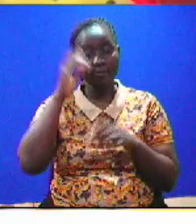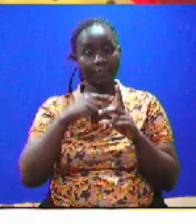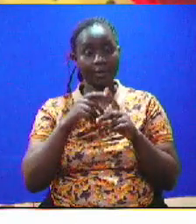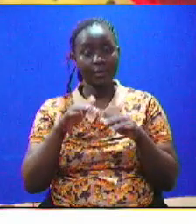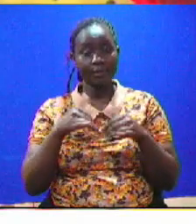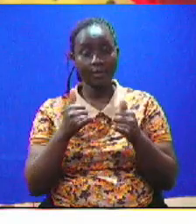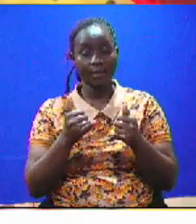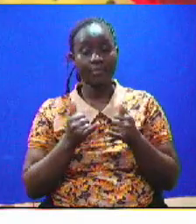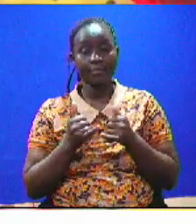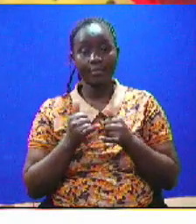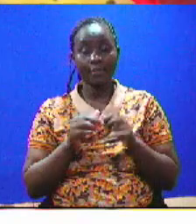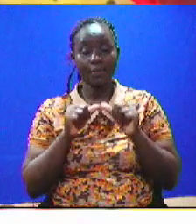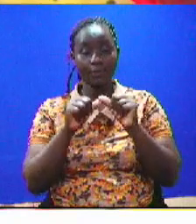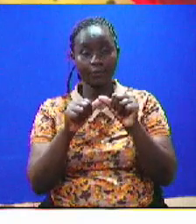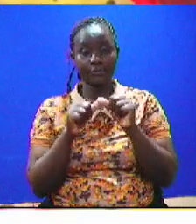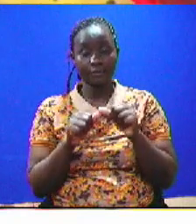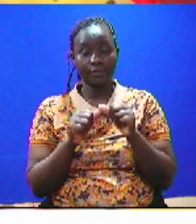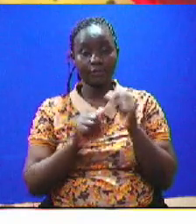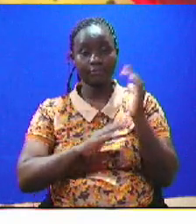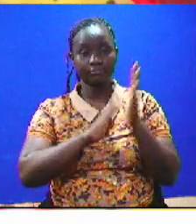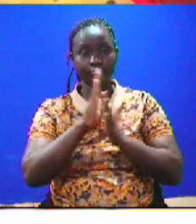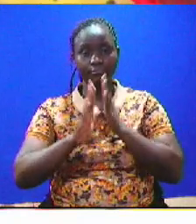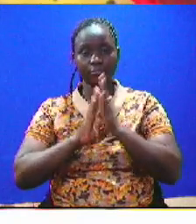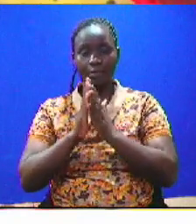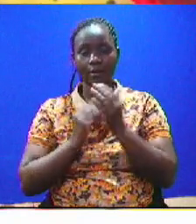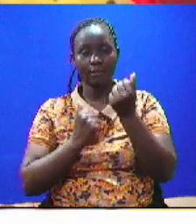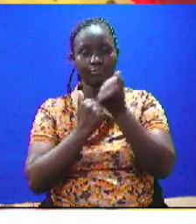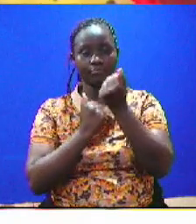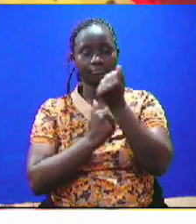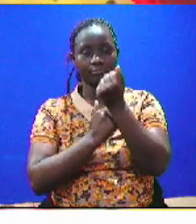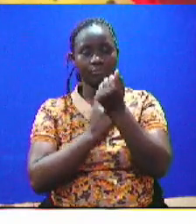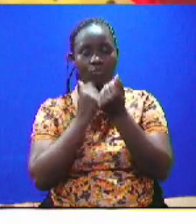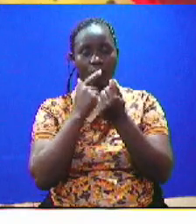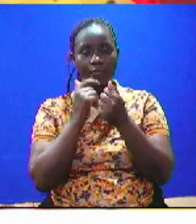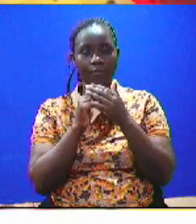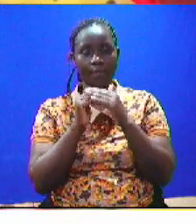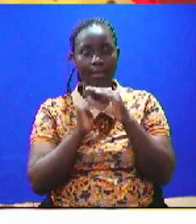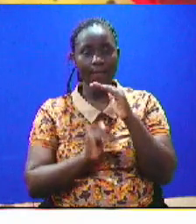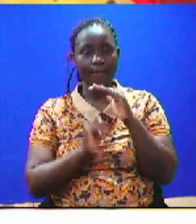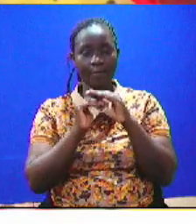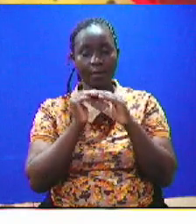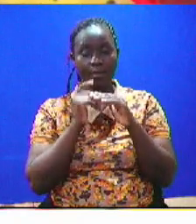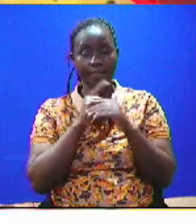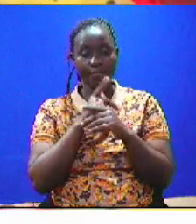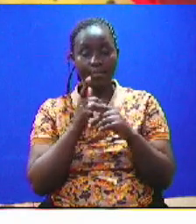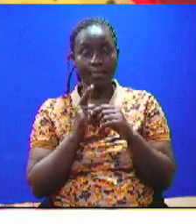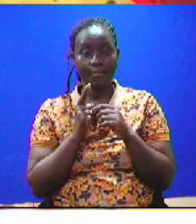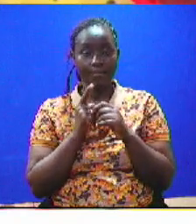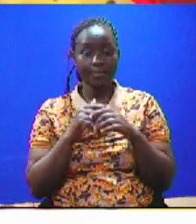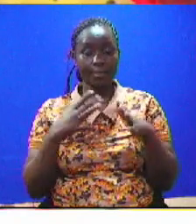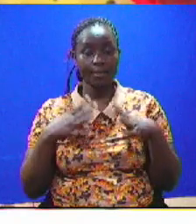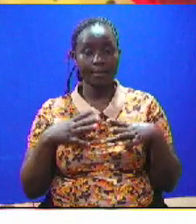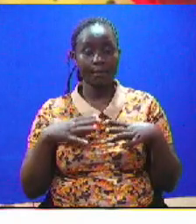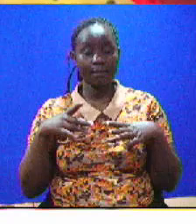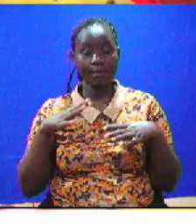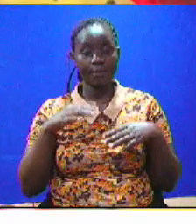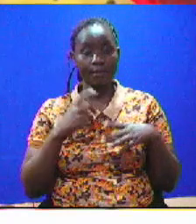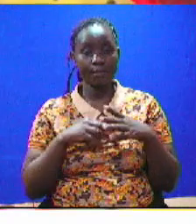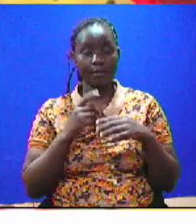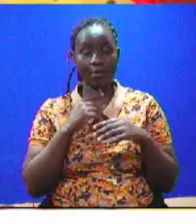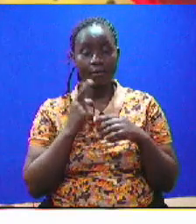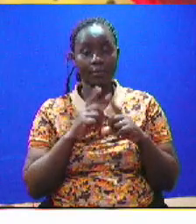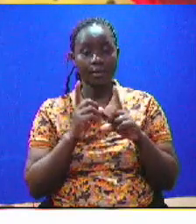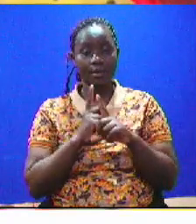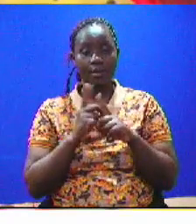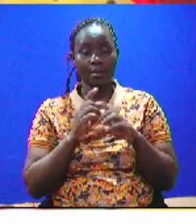Foundation ake gendrete numuro bero bogo sira bali abali no konyora waise ase abamenye kurwa sinse mecha bara sebiombe au